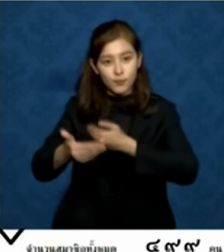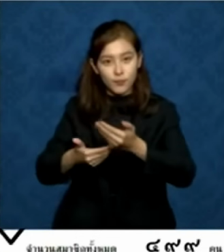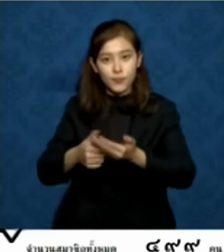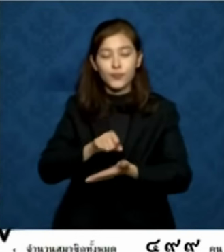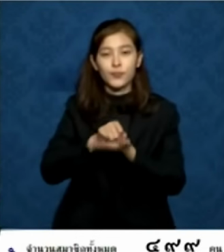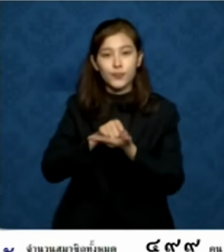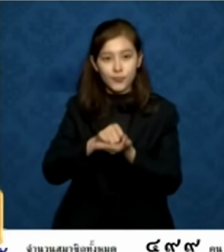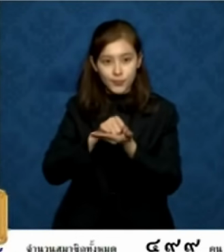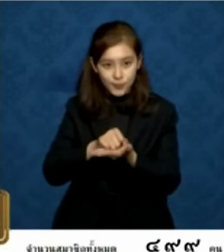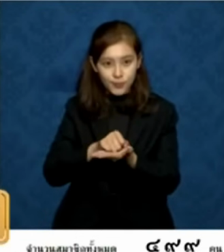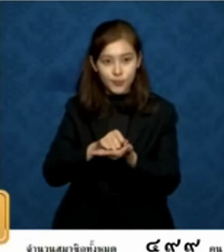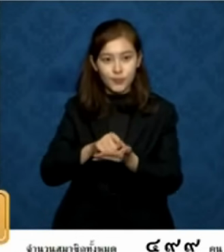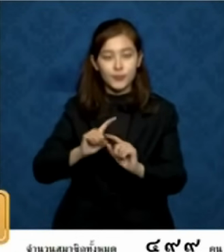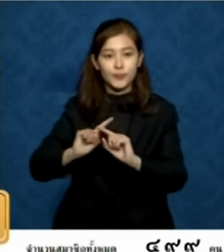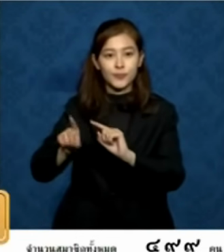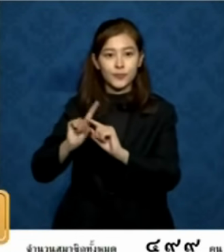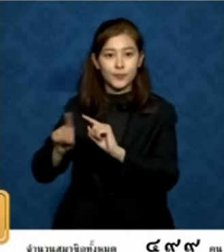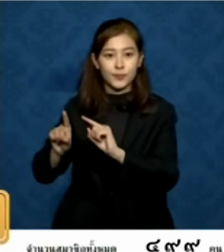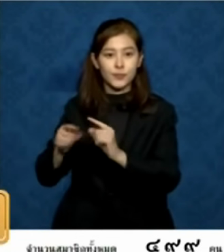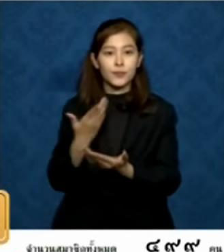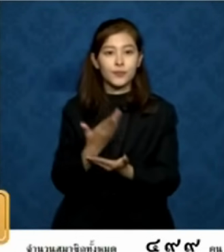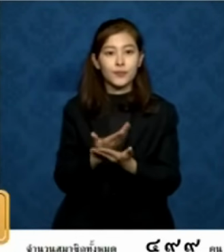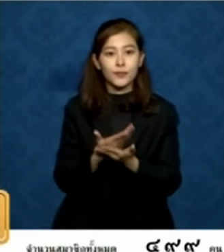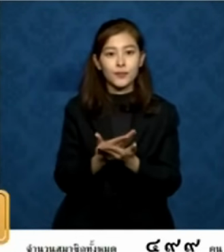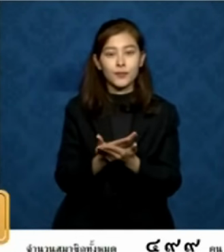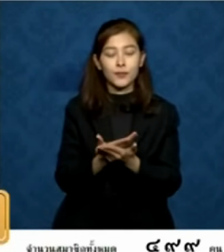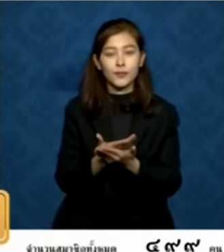ฐพาณิชย์และรายได้อื่นๆรวมสุทธิจำนวน